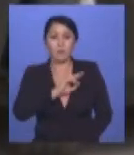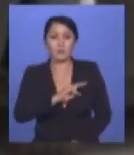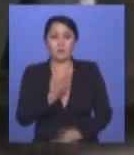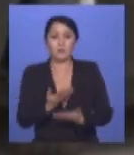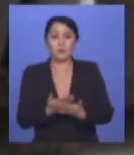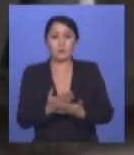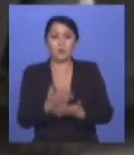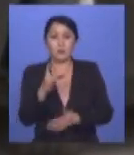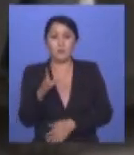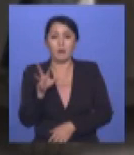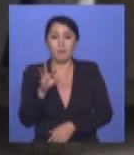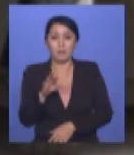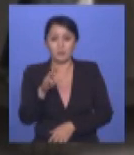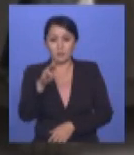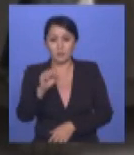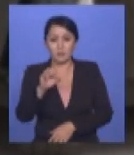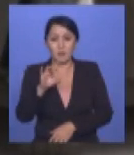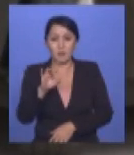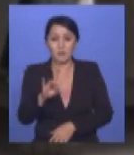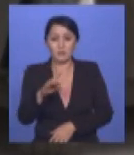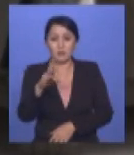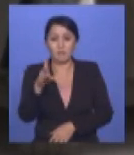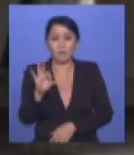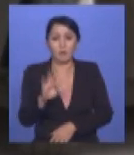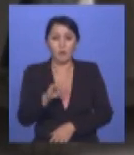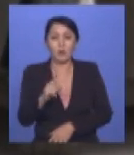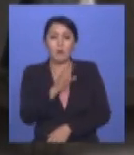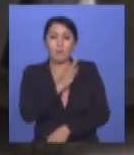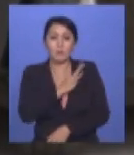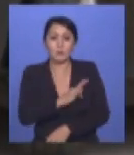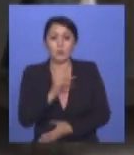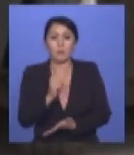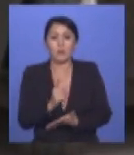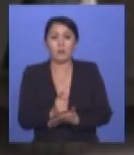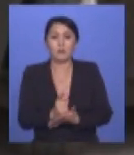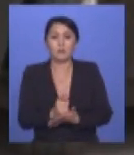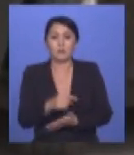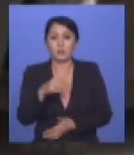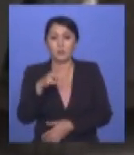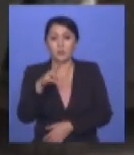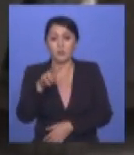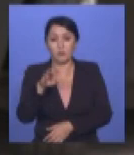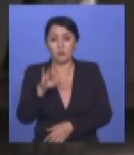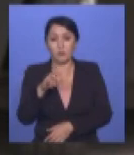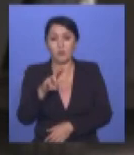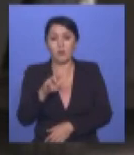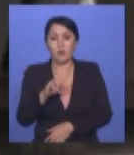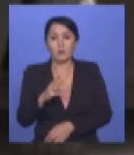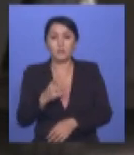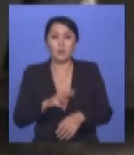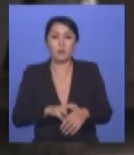жұмысымызға енгіздік. Мысалы, перифериялық тамырлар болмаған сәтте венозлық препараттарды енгізу қажет болғанда біз оны сүйек ішіне